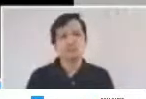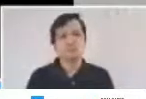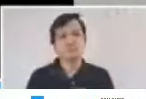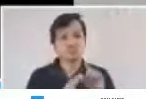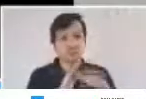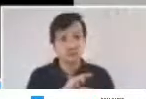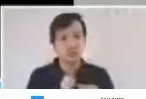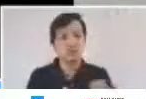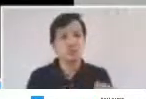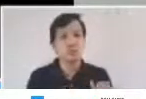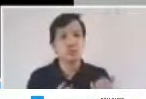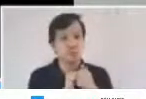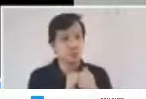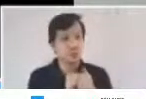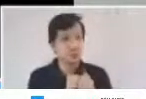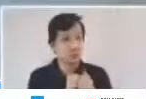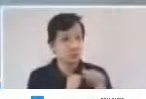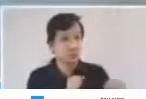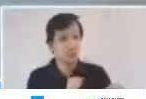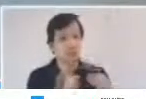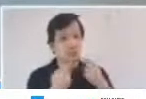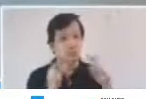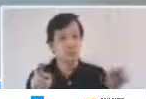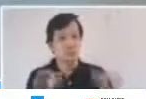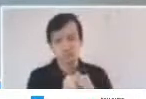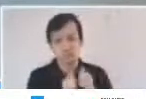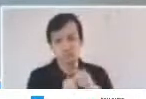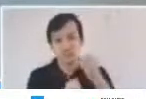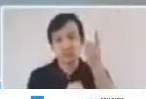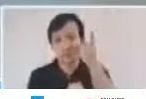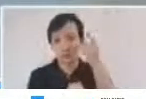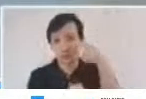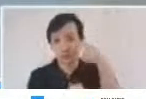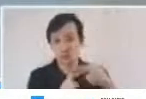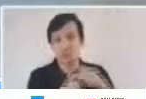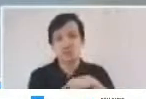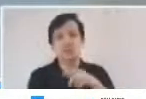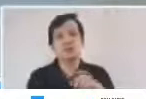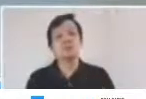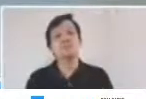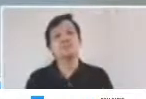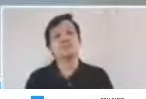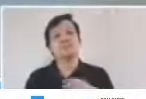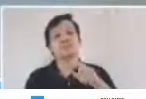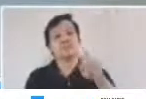Charo Logarta Lagamon, ang spokesperson ng Cebu Pacific.